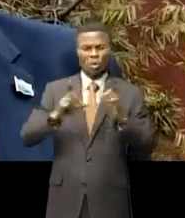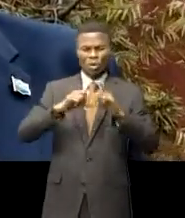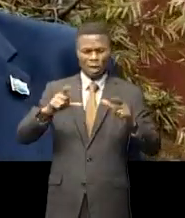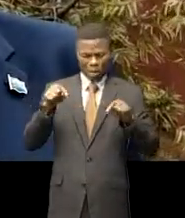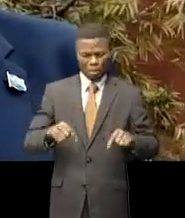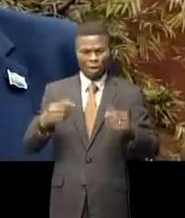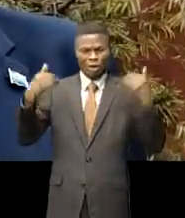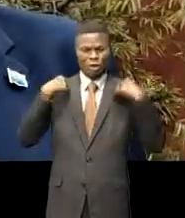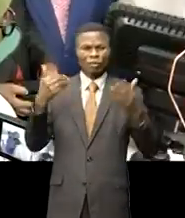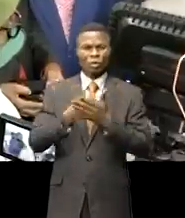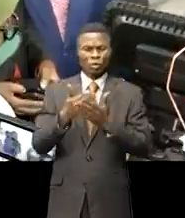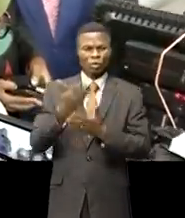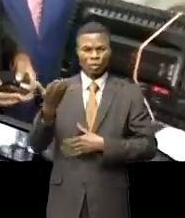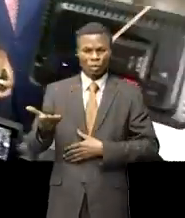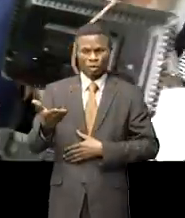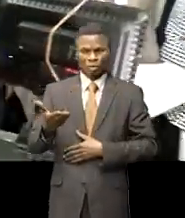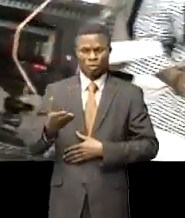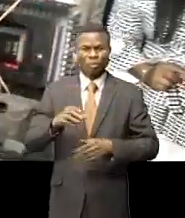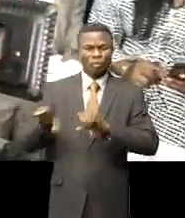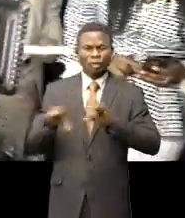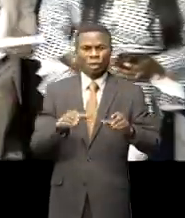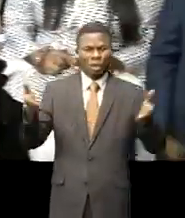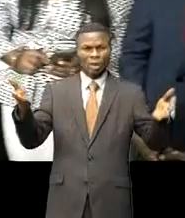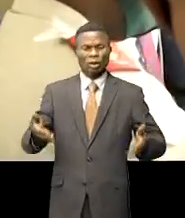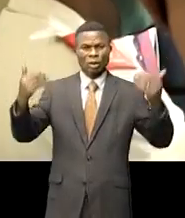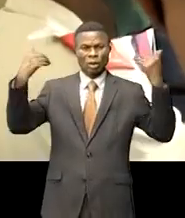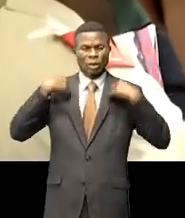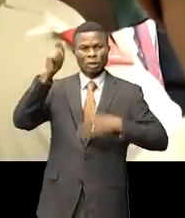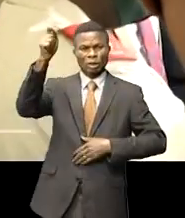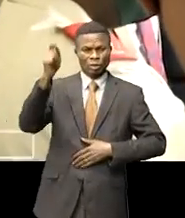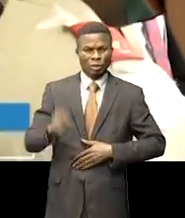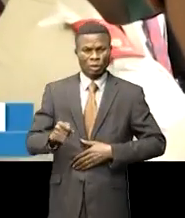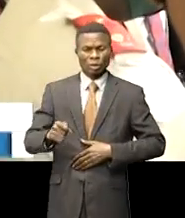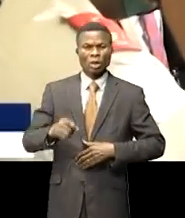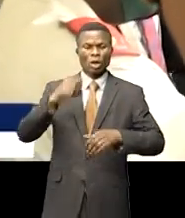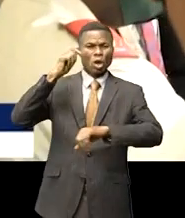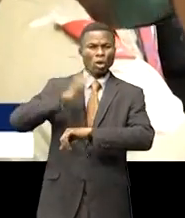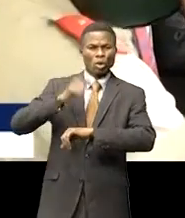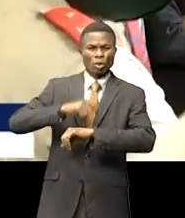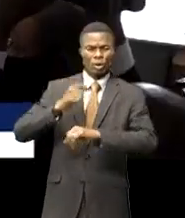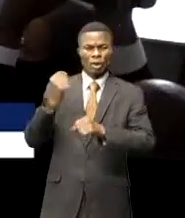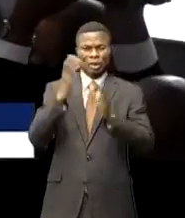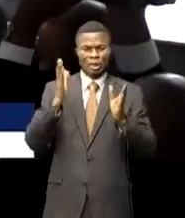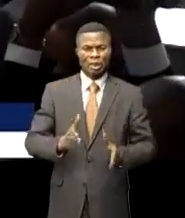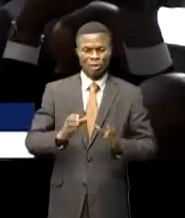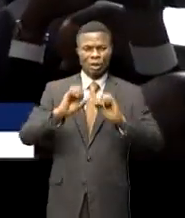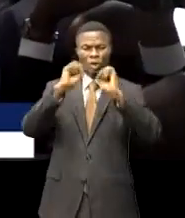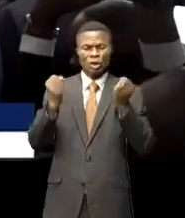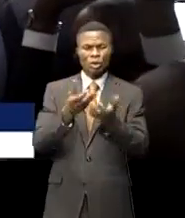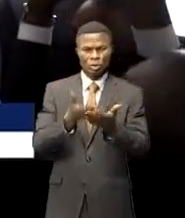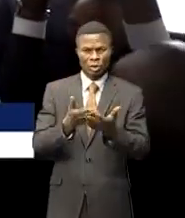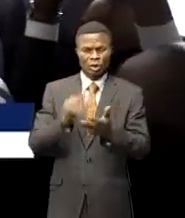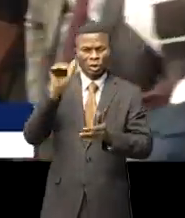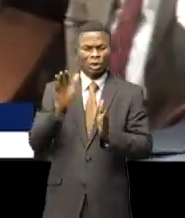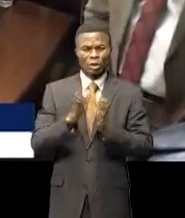sur l'ICCN. Tout s'est déroulé en présence des autorités militaires, des OPJ et du personnel de l'ICCN. Les